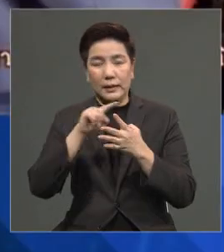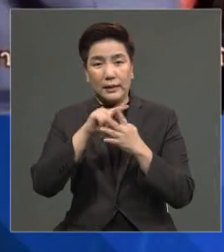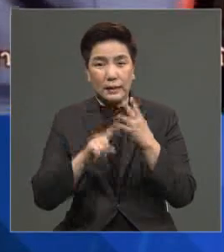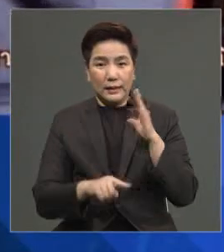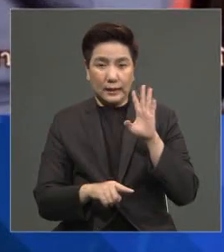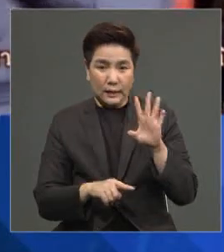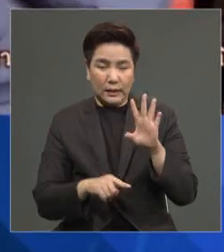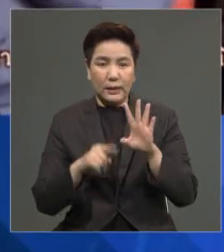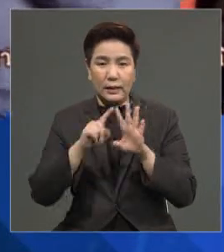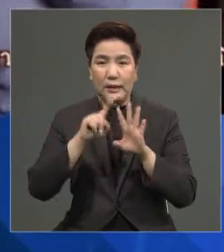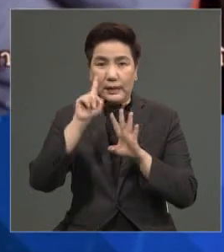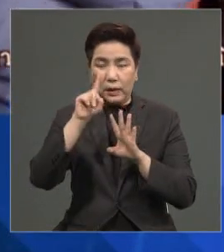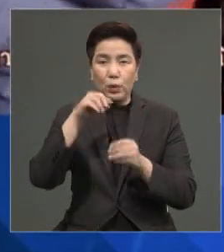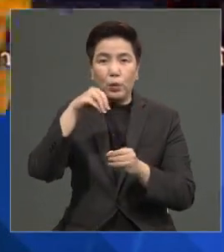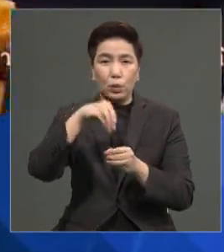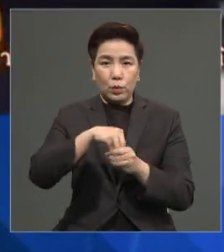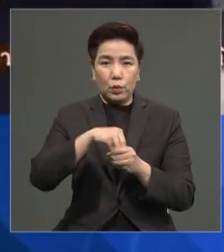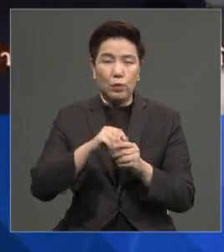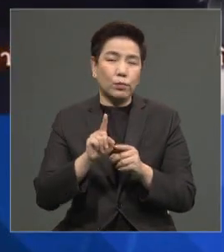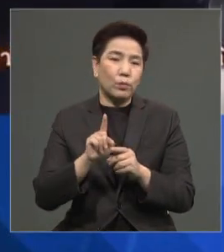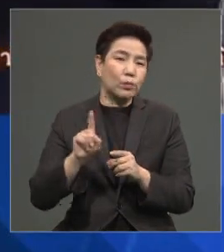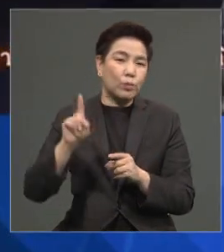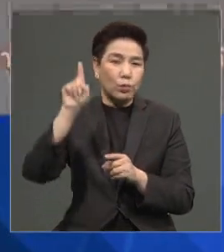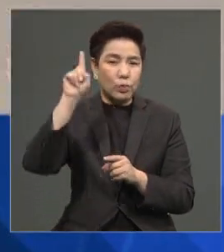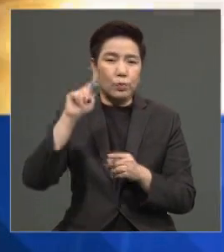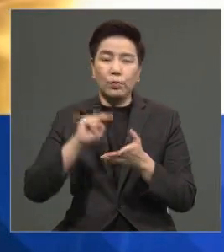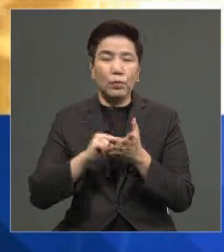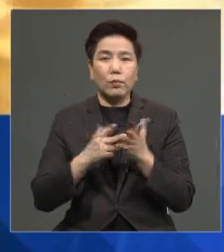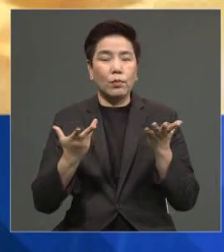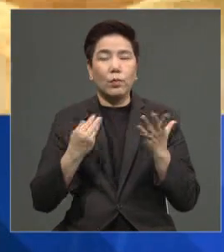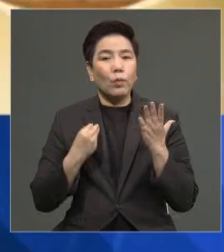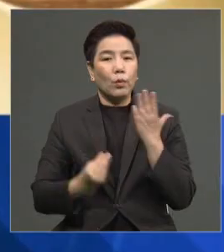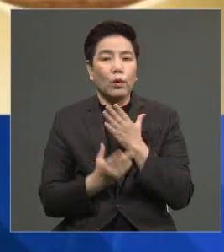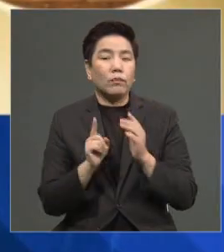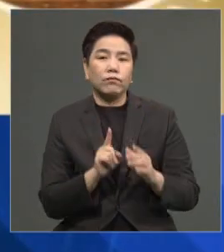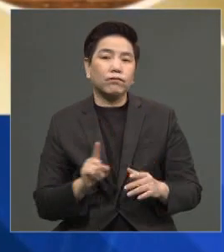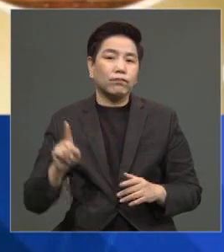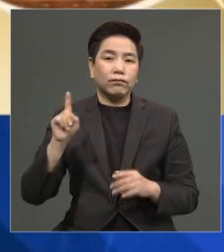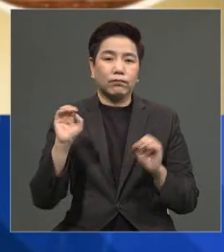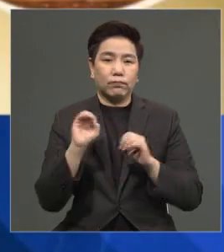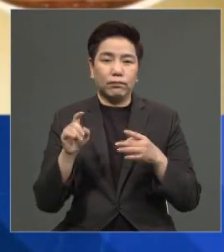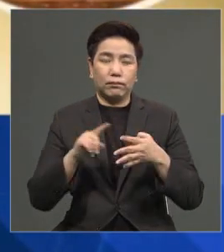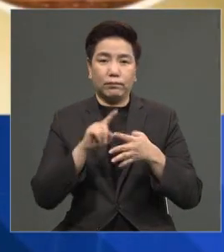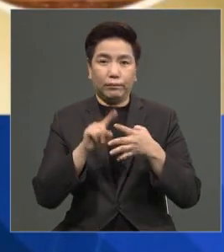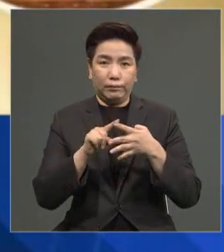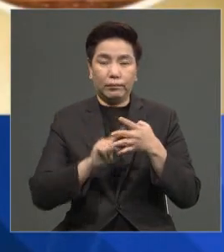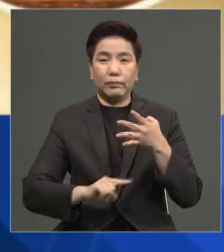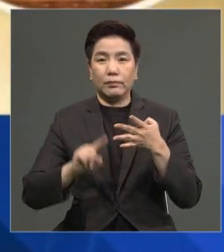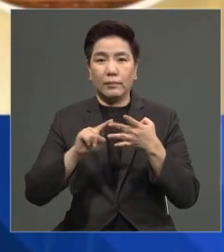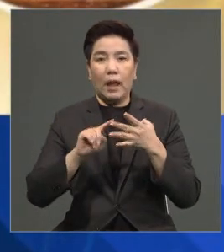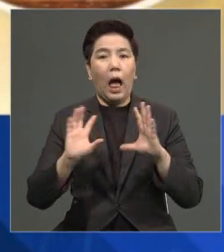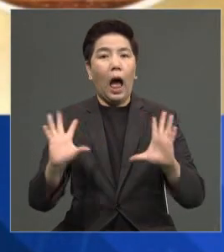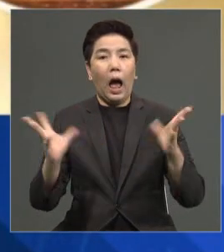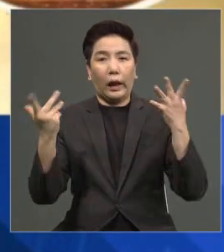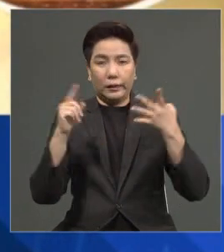ที่นั้นที่แรกครับอยู่บนชั้นดาวดึงหมายความว่าเราไม่มีโอกาสขึ้นไปอยู่แล้วที่ที่2ก็สูญหาย